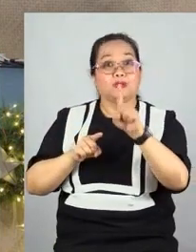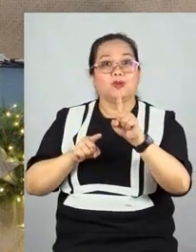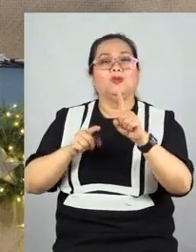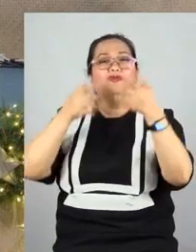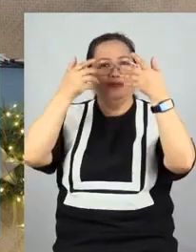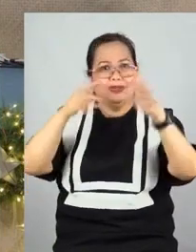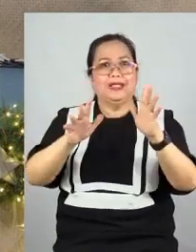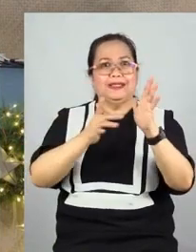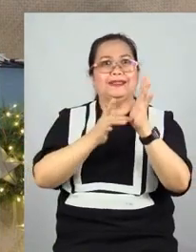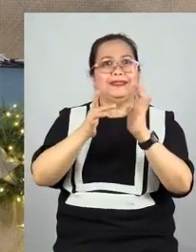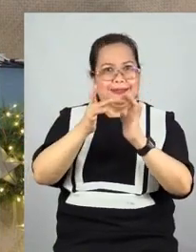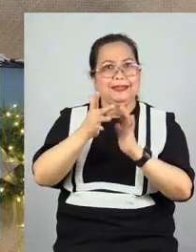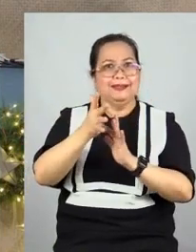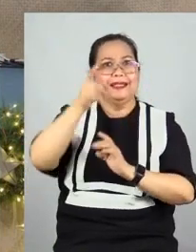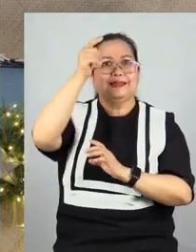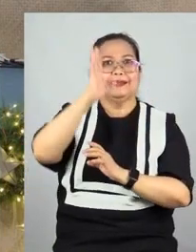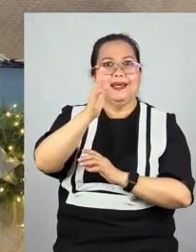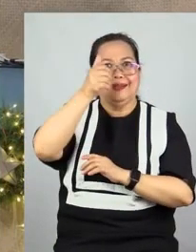God.